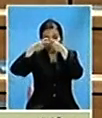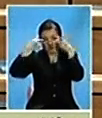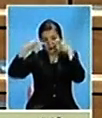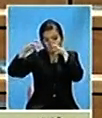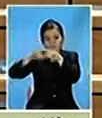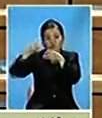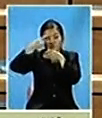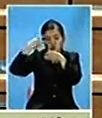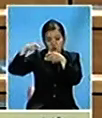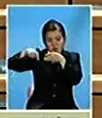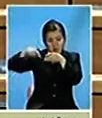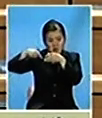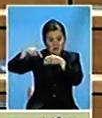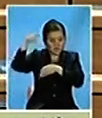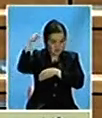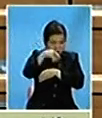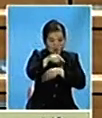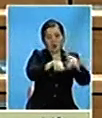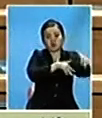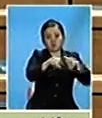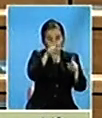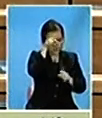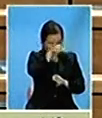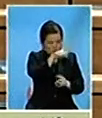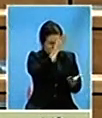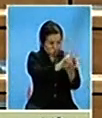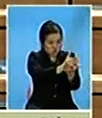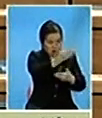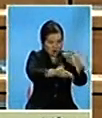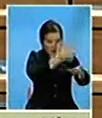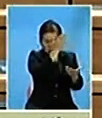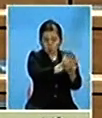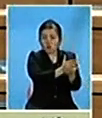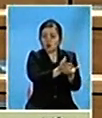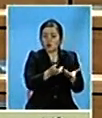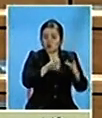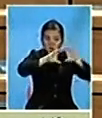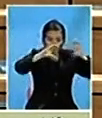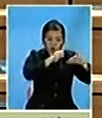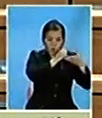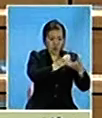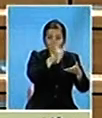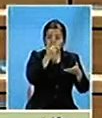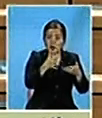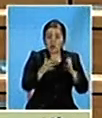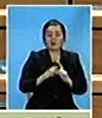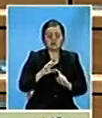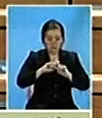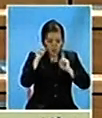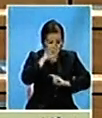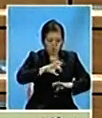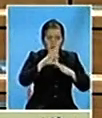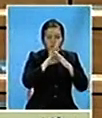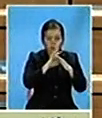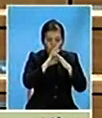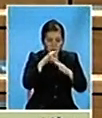เนี่ยมาสั่งให้หยุดการค้าขายนะครับแต่ว่าที่น่าเป็นห่วงอย่างยิ่งนะครับในประเด็นที่อยากเส